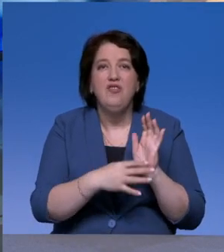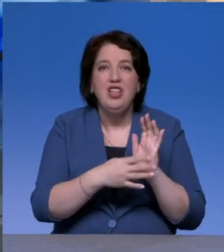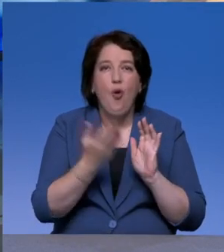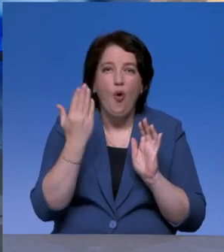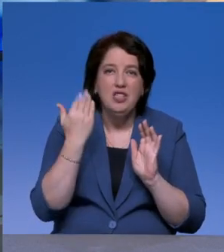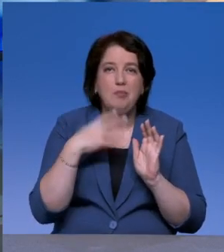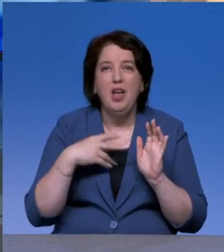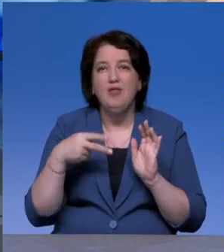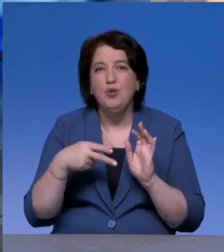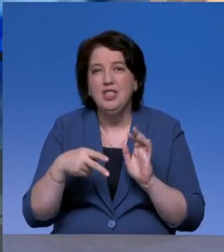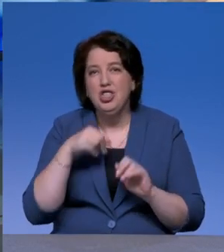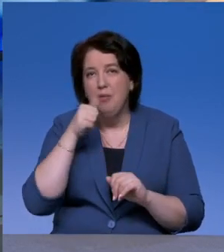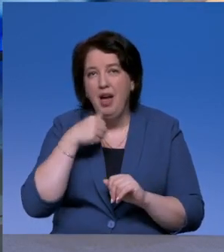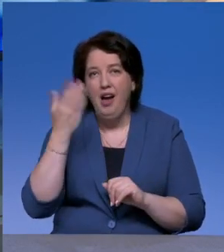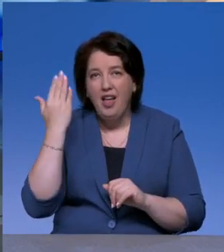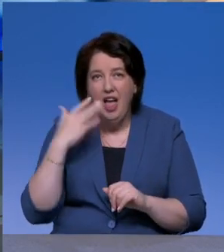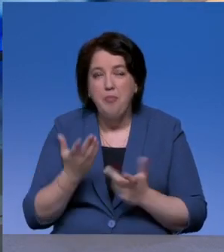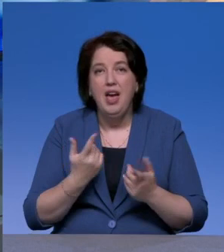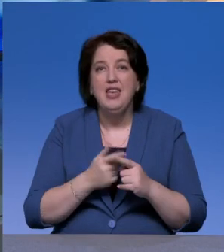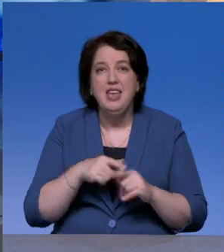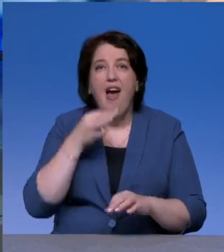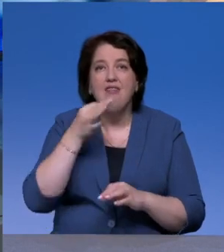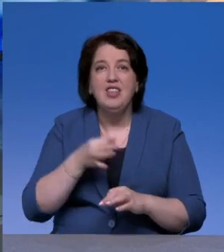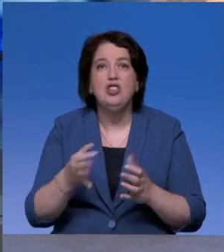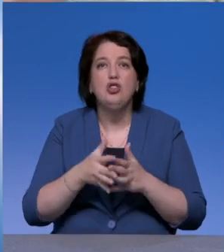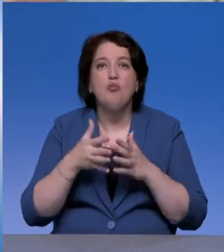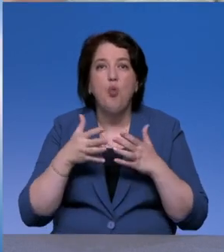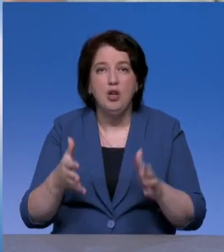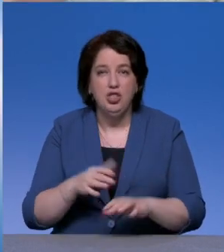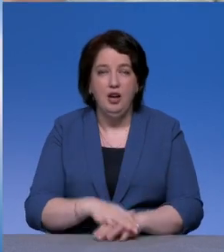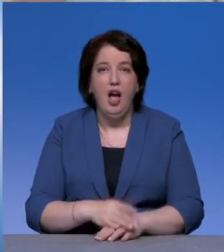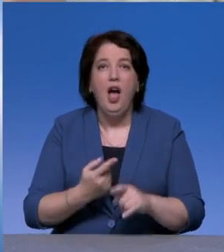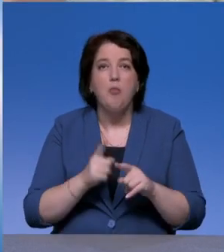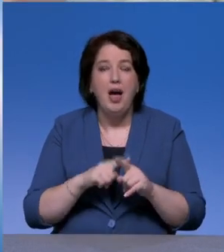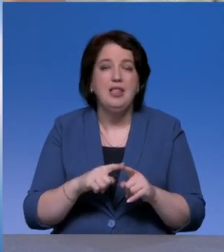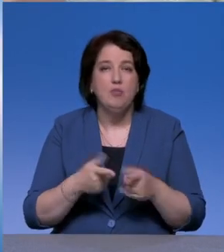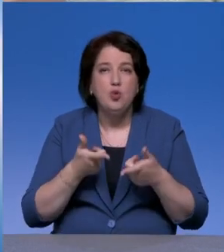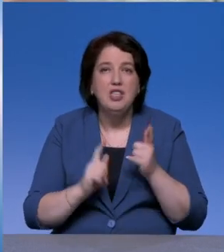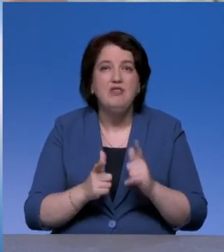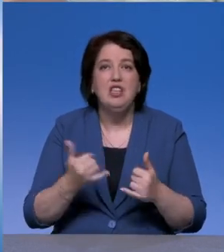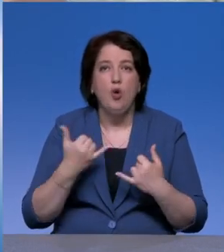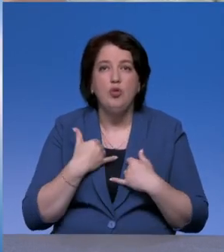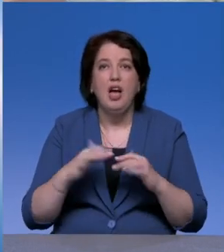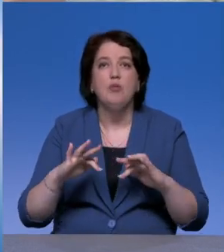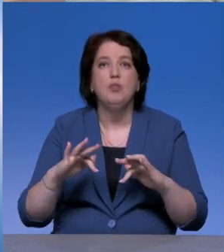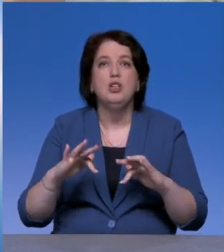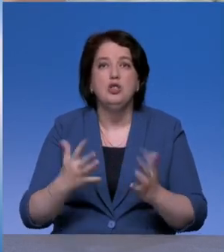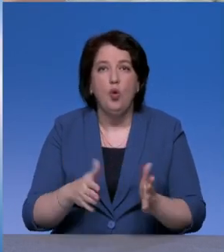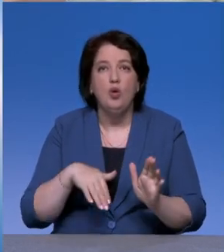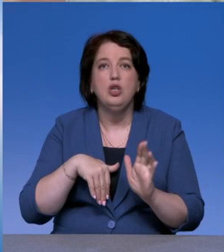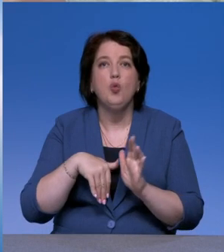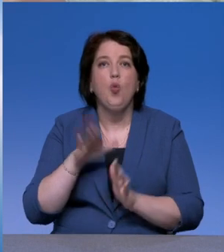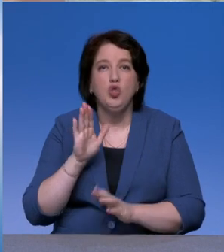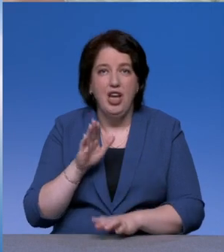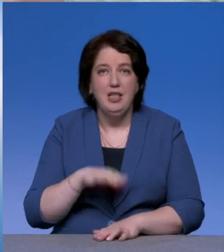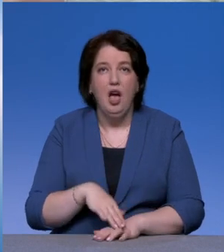гораздо ответственнее. Uh-huh. Поэтому у нас действительно происходит какое-то улучшение